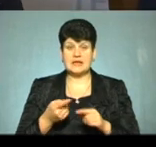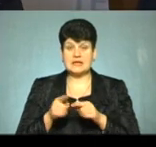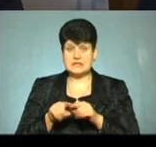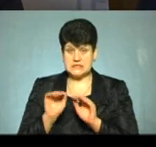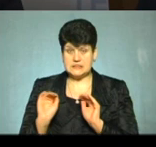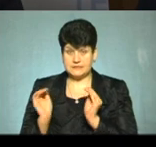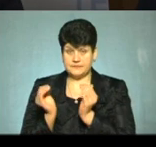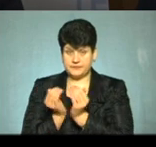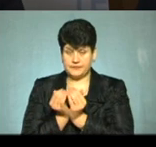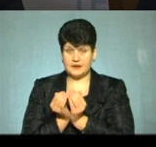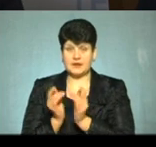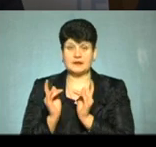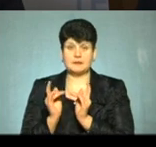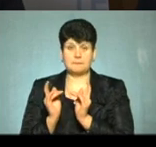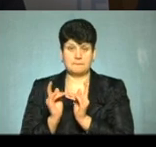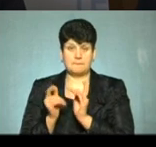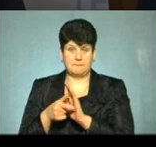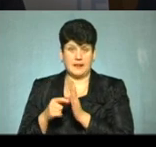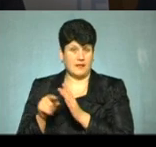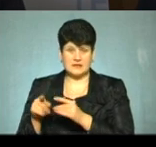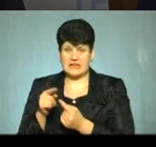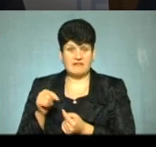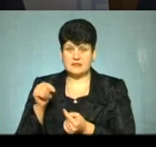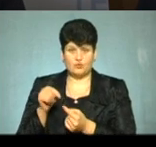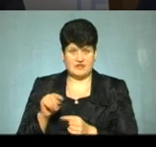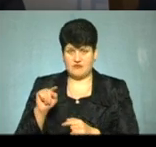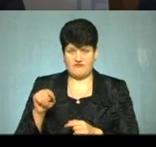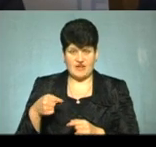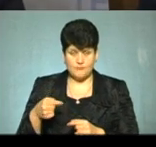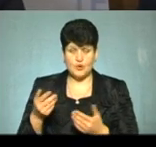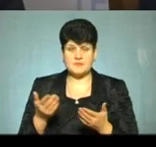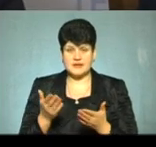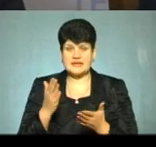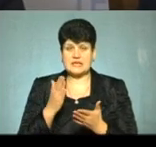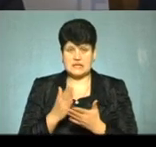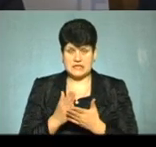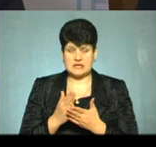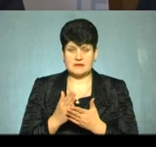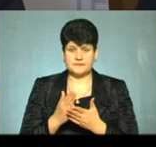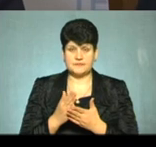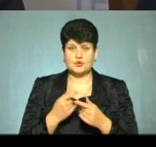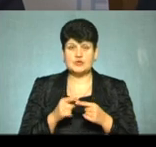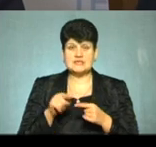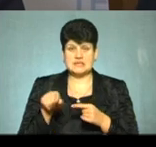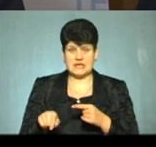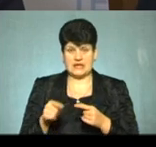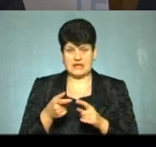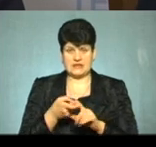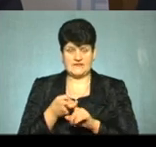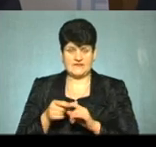Ці боксовані палати, вони не відповідають тим вимогам, які є до цієї